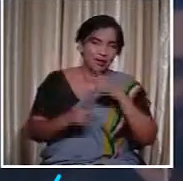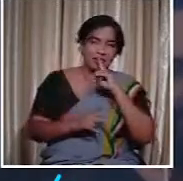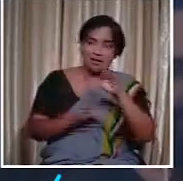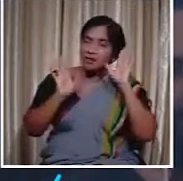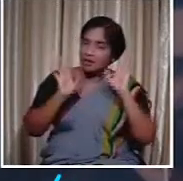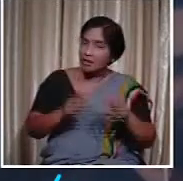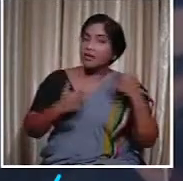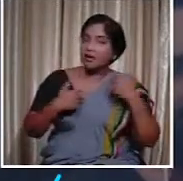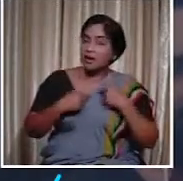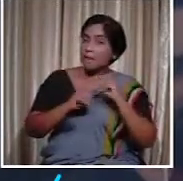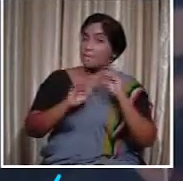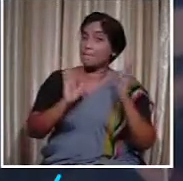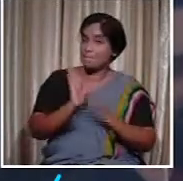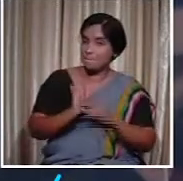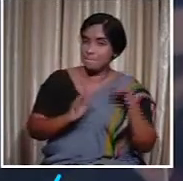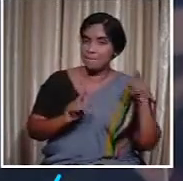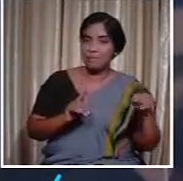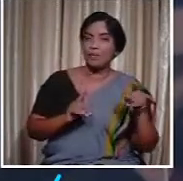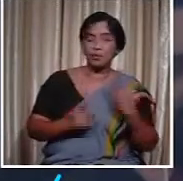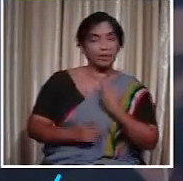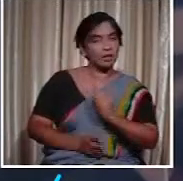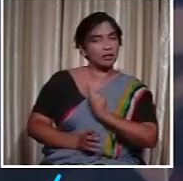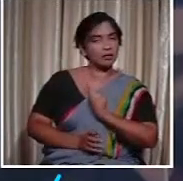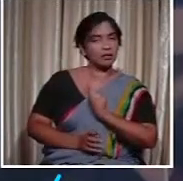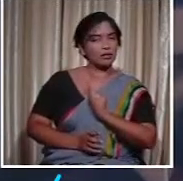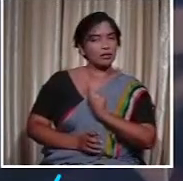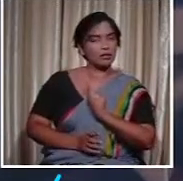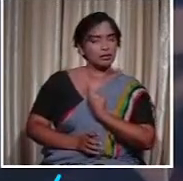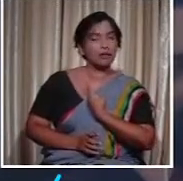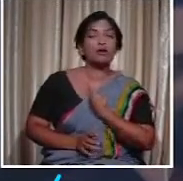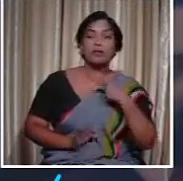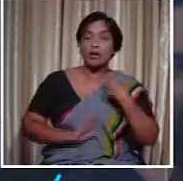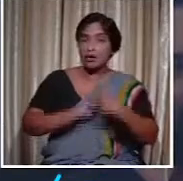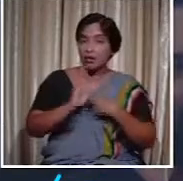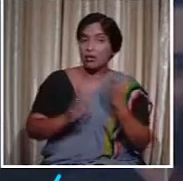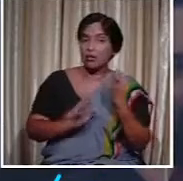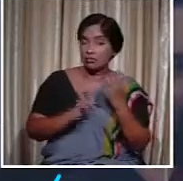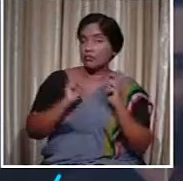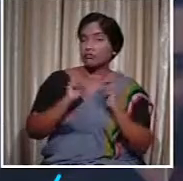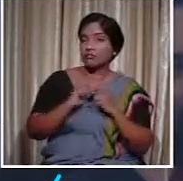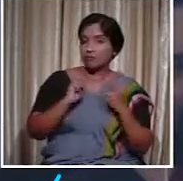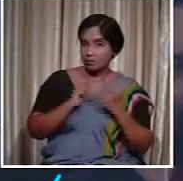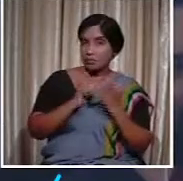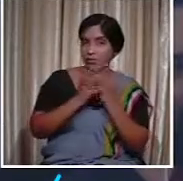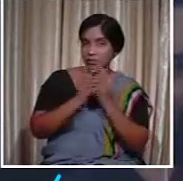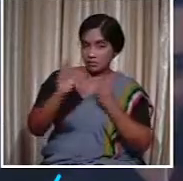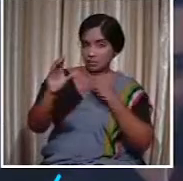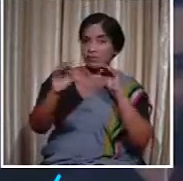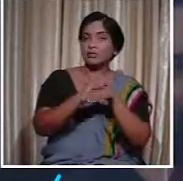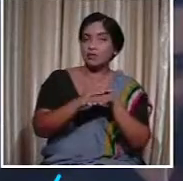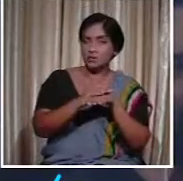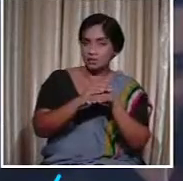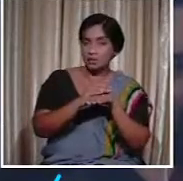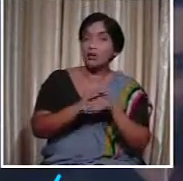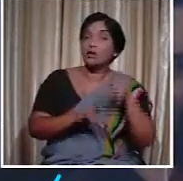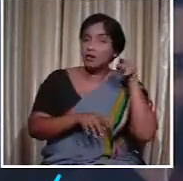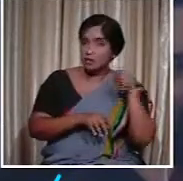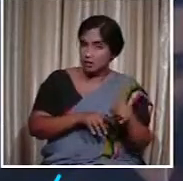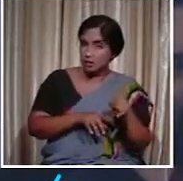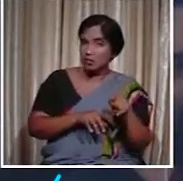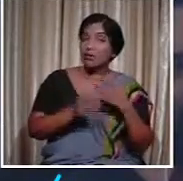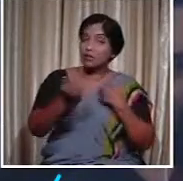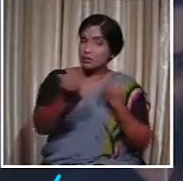නමුත් අග්‍රාමාත්‍යවරයා හැටියට එතුමා තනි පුද්ගලයෙක් විදියට මේ රටේ ආර්ථික අර්බුදය විසඳන්න ඉදිරිපත් වෙලා තියෙනවනම් ඒ සඳහා